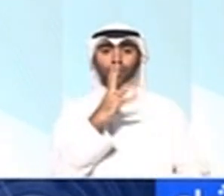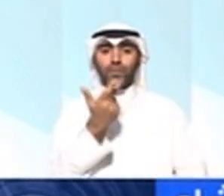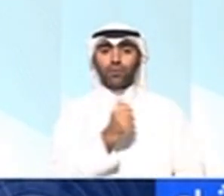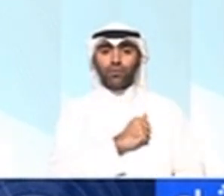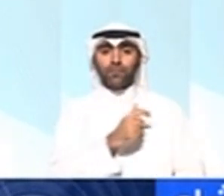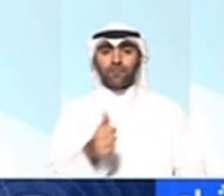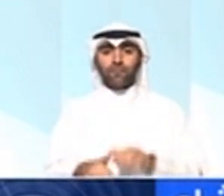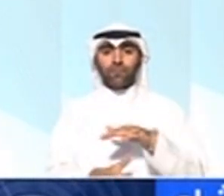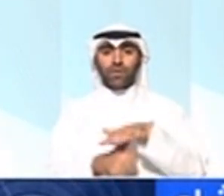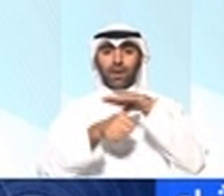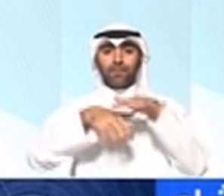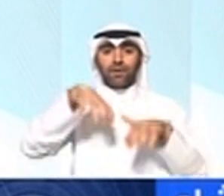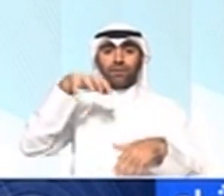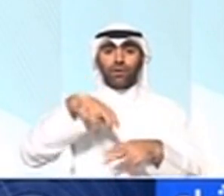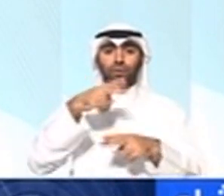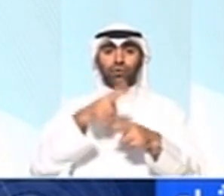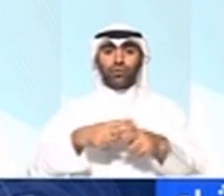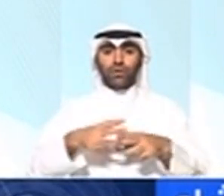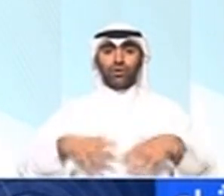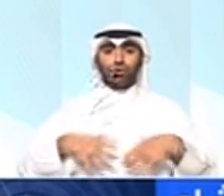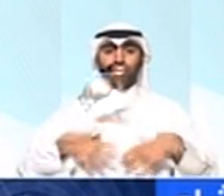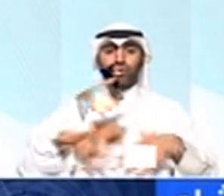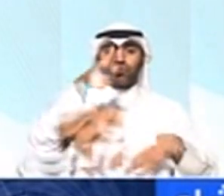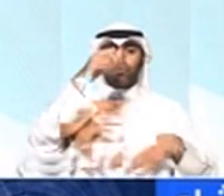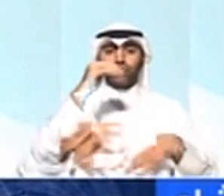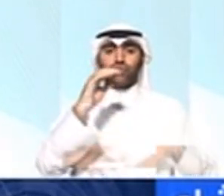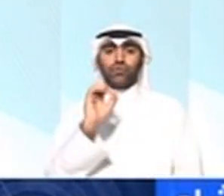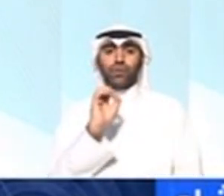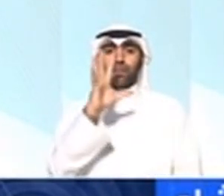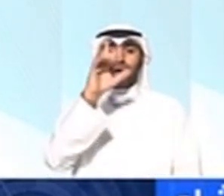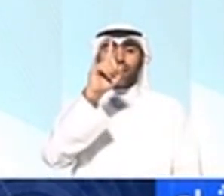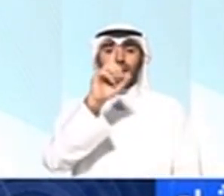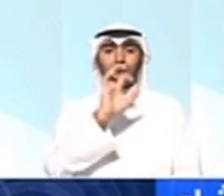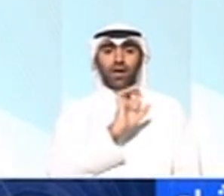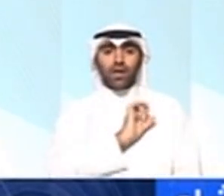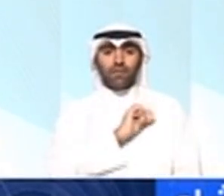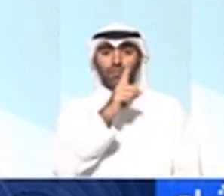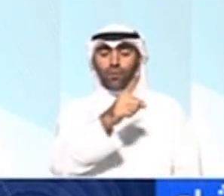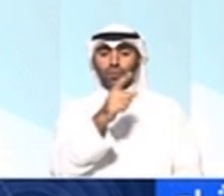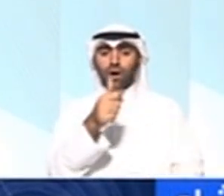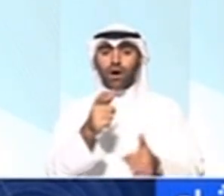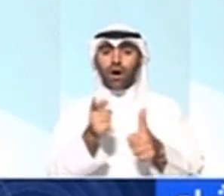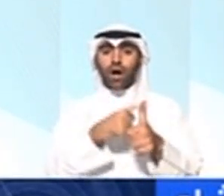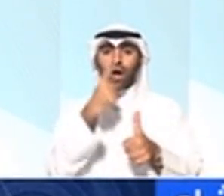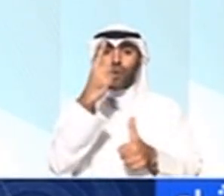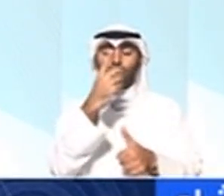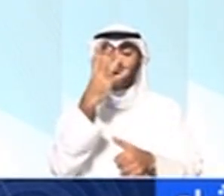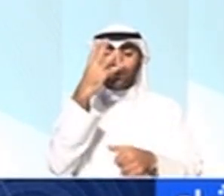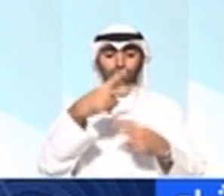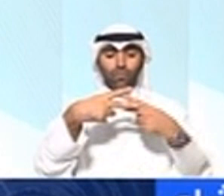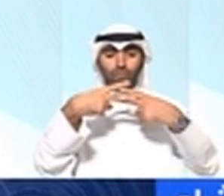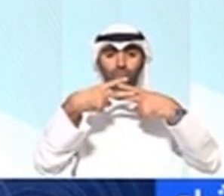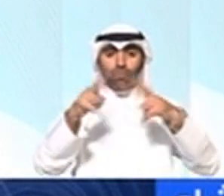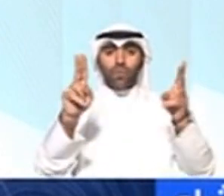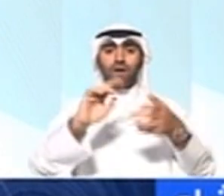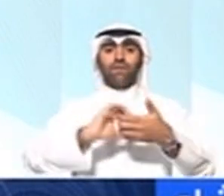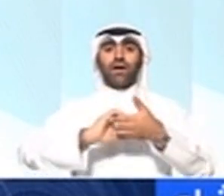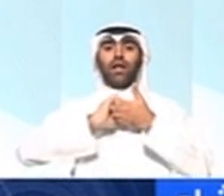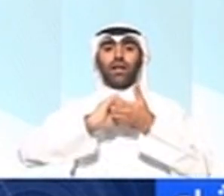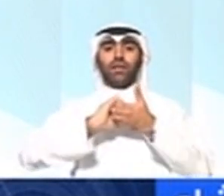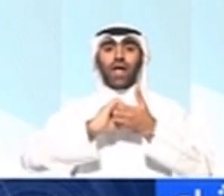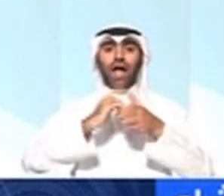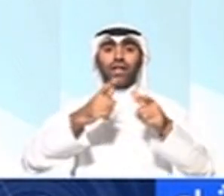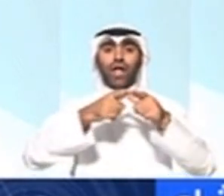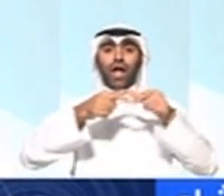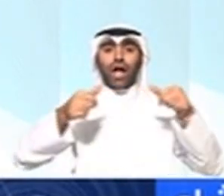صباح، بحكم أنه هو كان دينمو السياسة والدبلوماسية الخليجية لما كان وزير